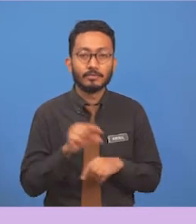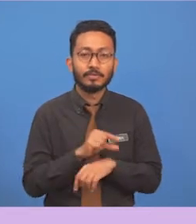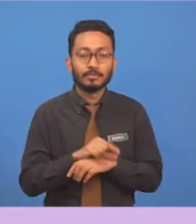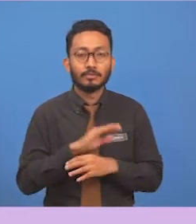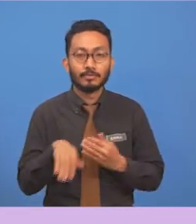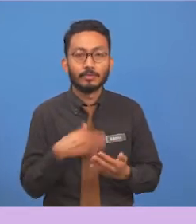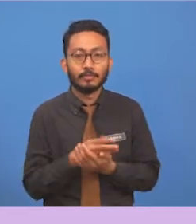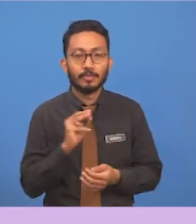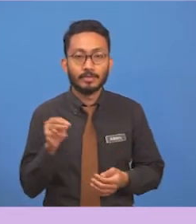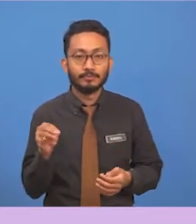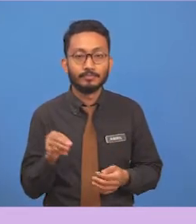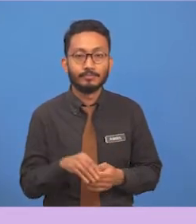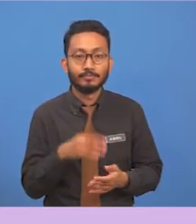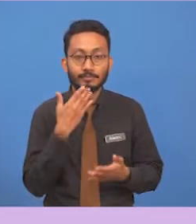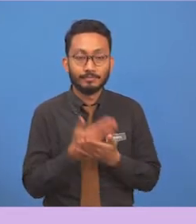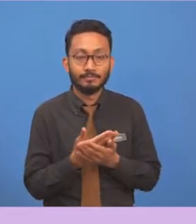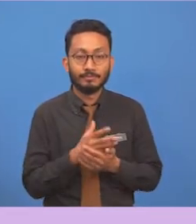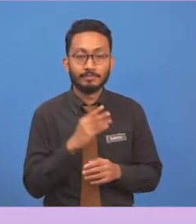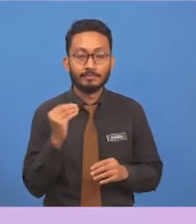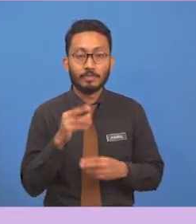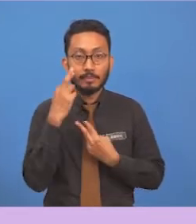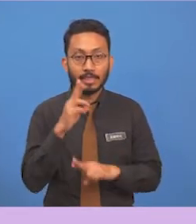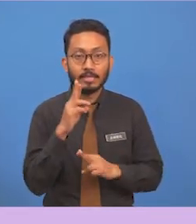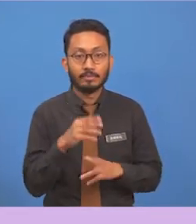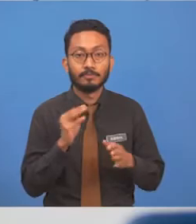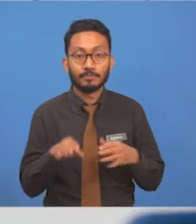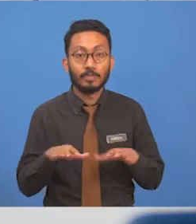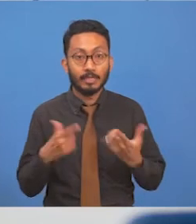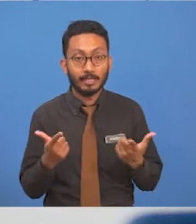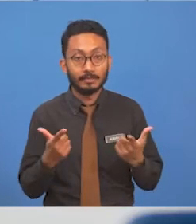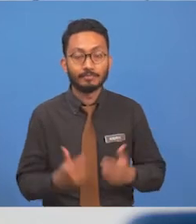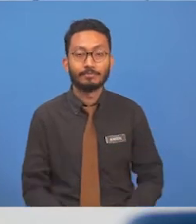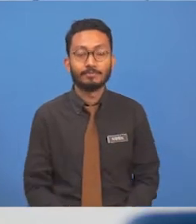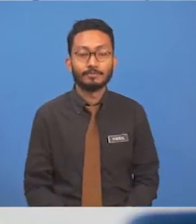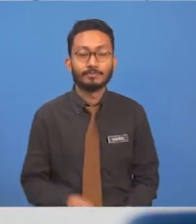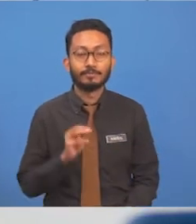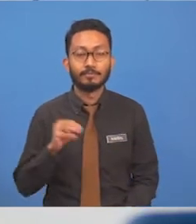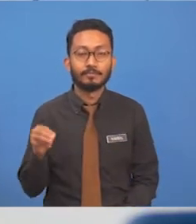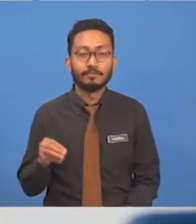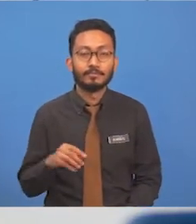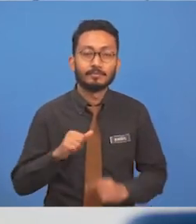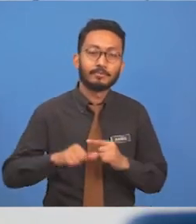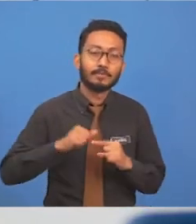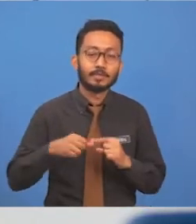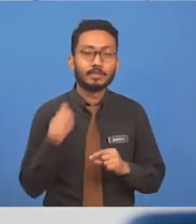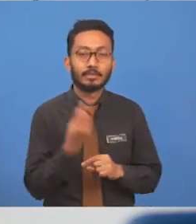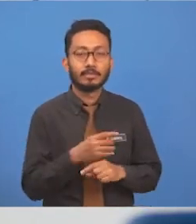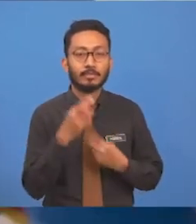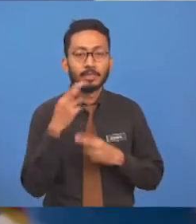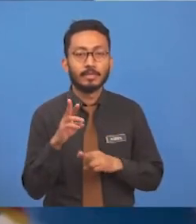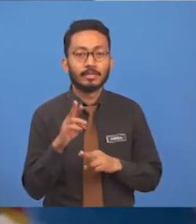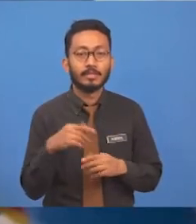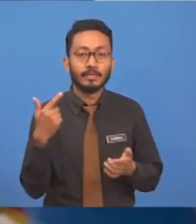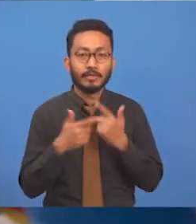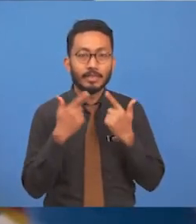mode ini berkelakuan baik dan hormati semua murid-murid apabila kita menghormati Pelawat